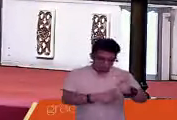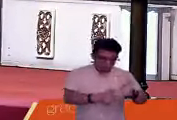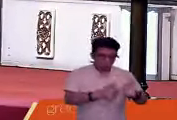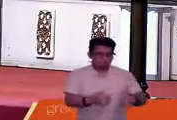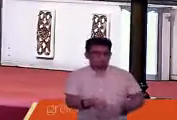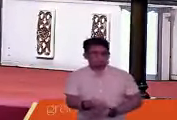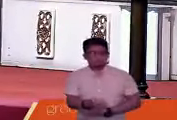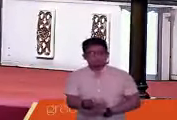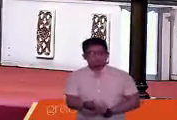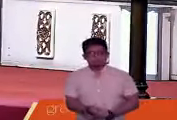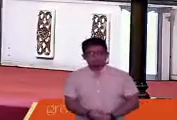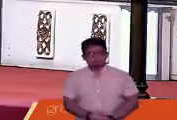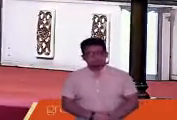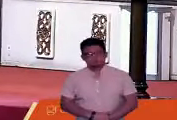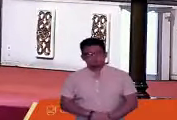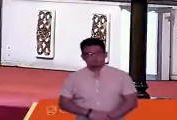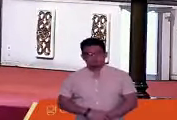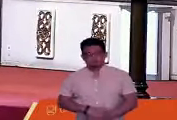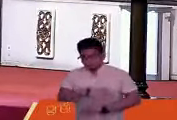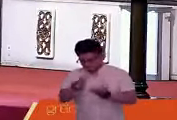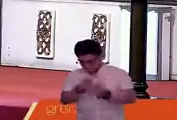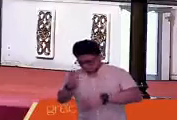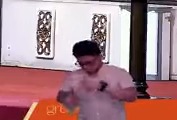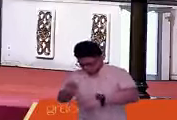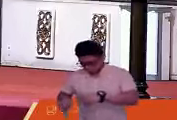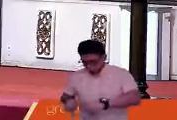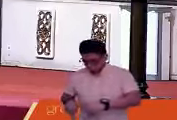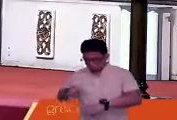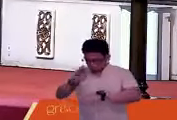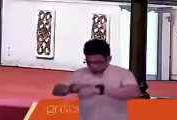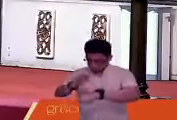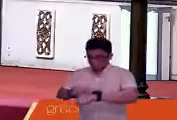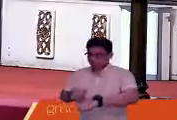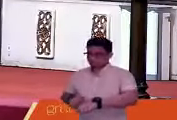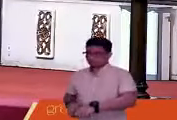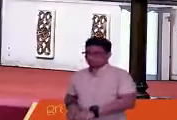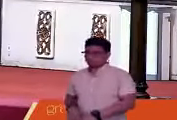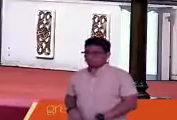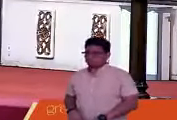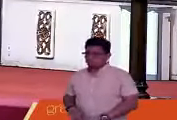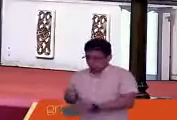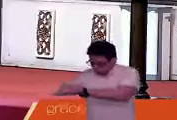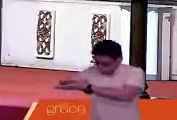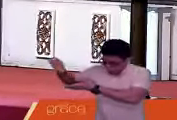sining, Dong, palit nito yellow.